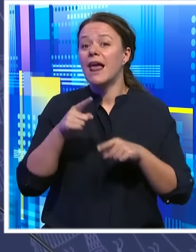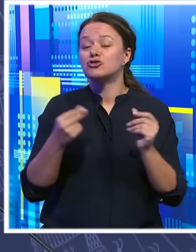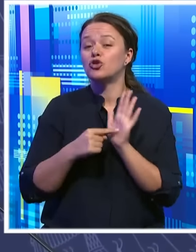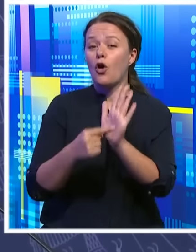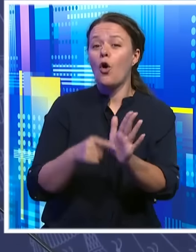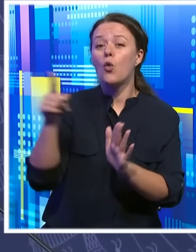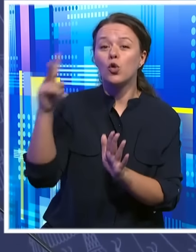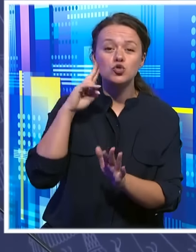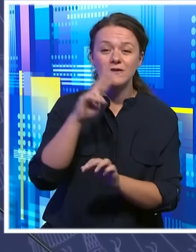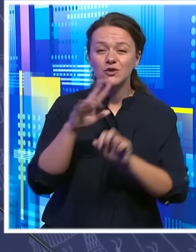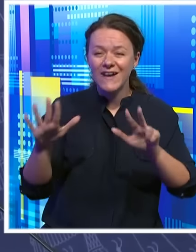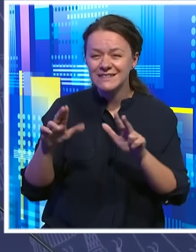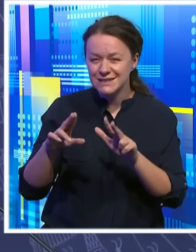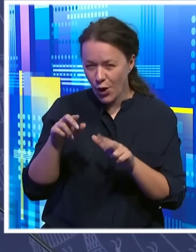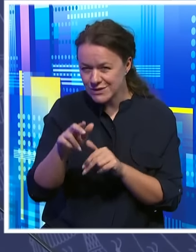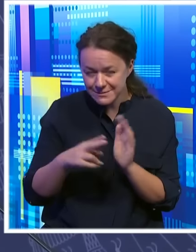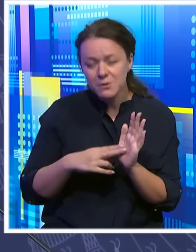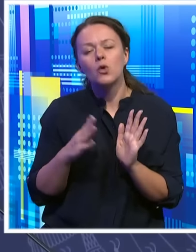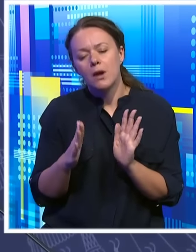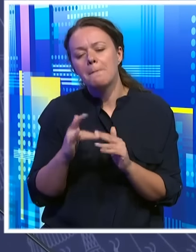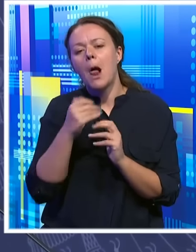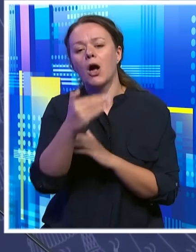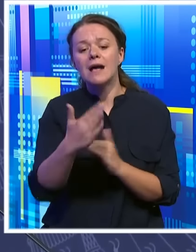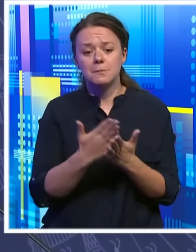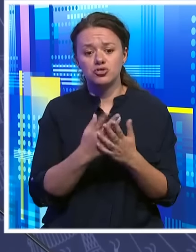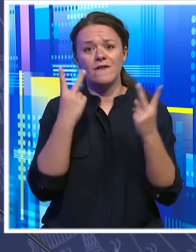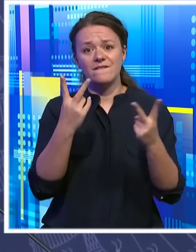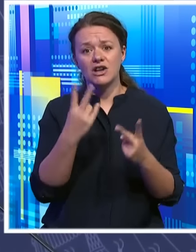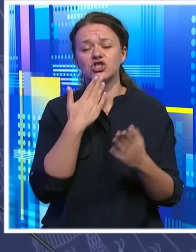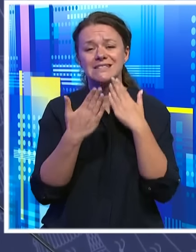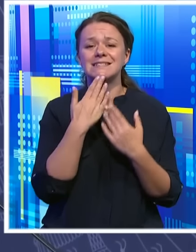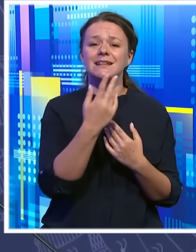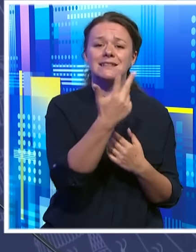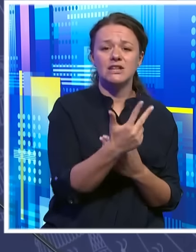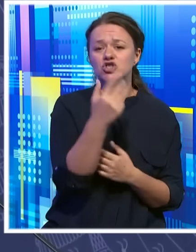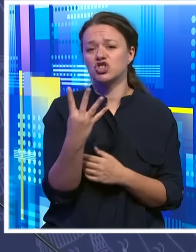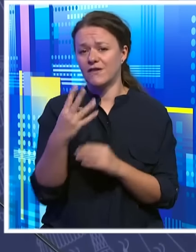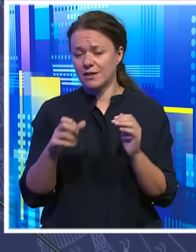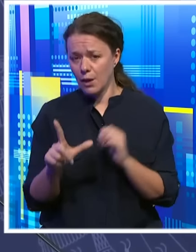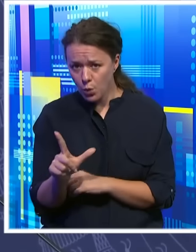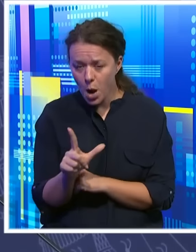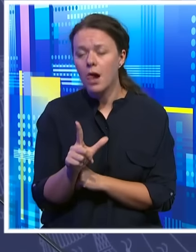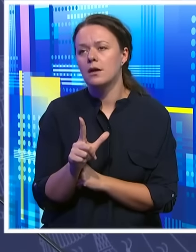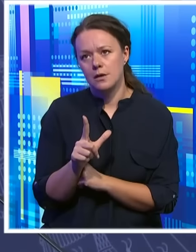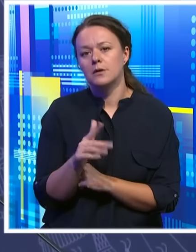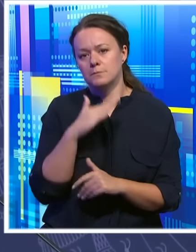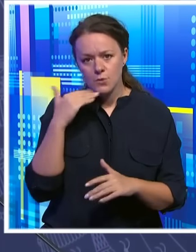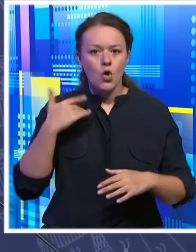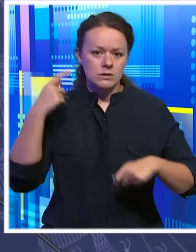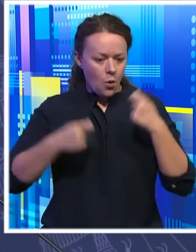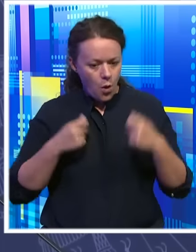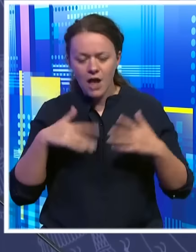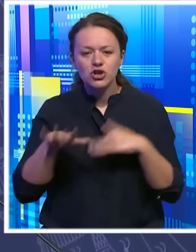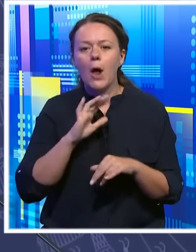Neke ćete videti malo kasnije. Imamo najvažnije sastanke 3. i 4. jula. Mnogo, mnogo ulažemo, samo ništa